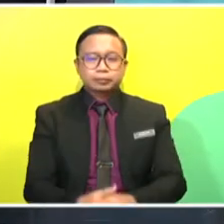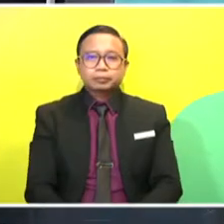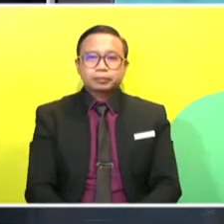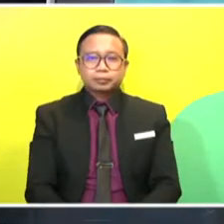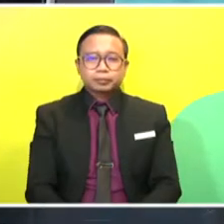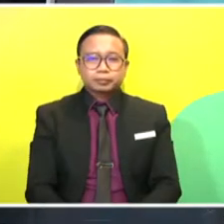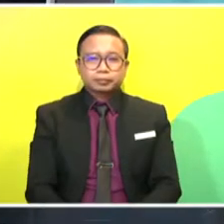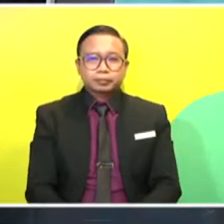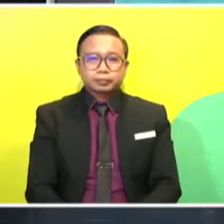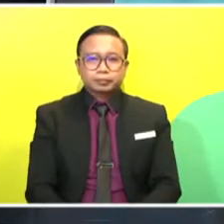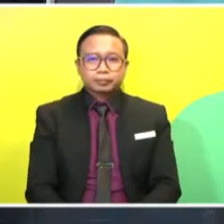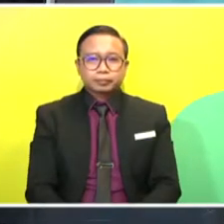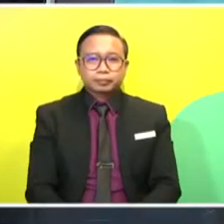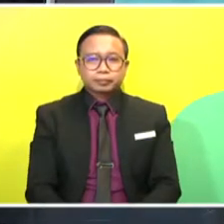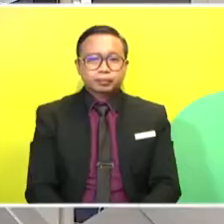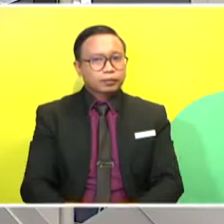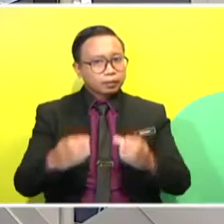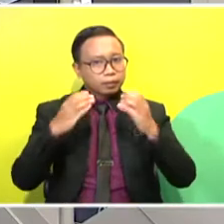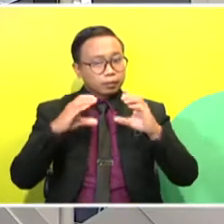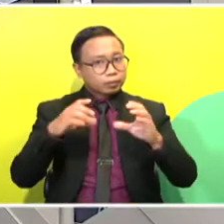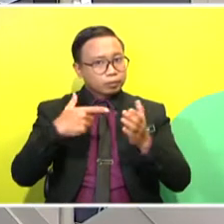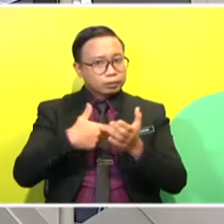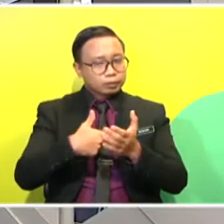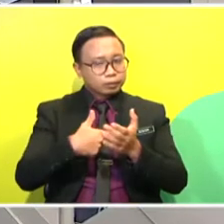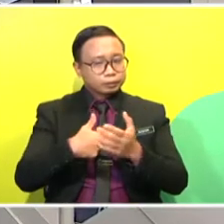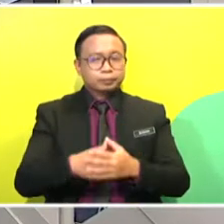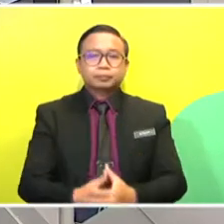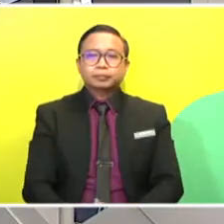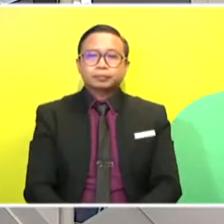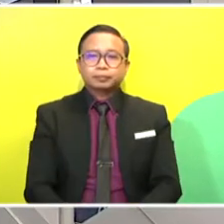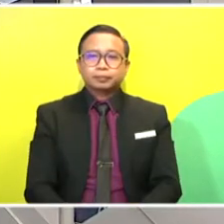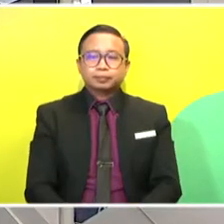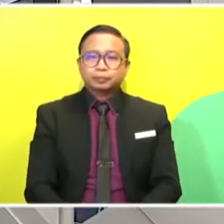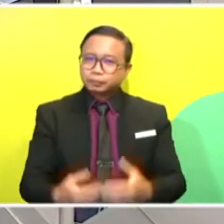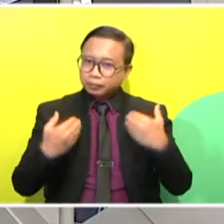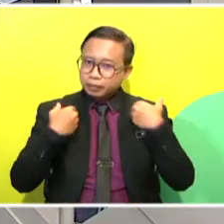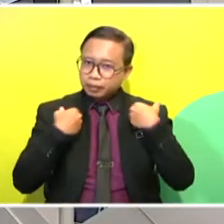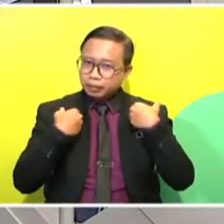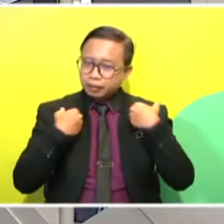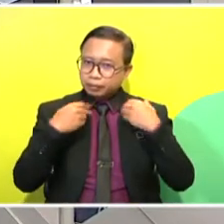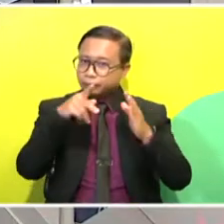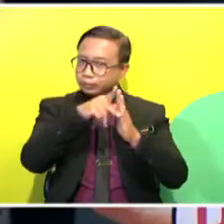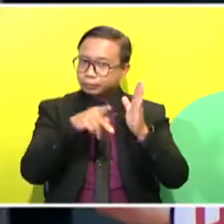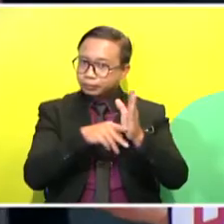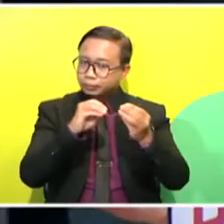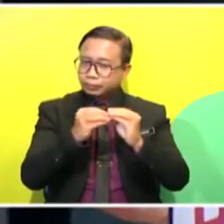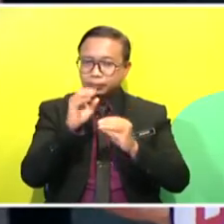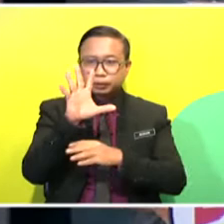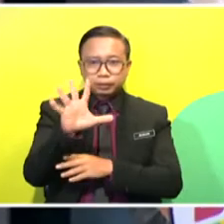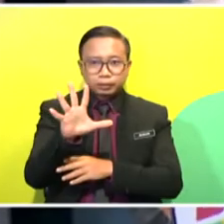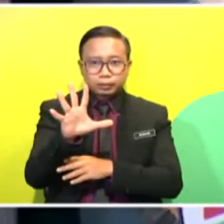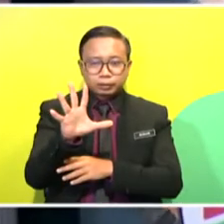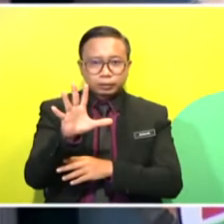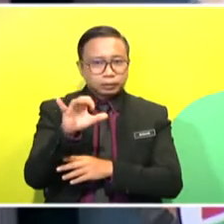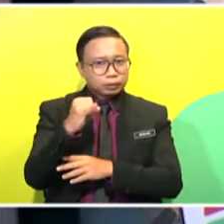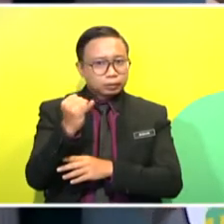Okey, okey. Saya cuba lagi satu. Jom. Okey, kita ada peraturan yang nombor 5 iaitu dilarang mengusik sebarang